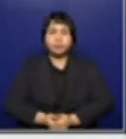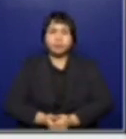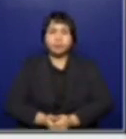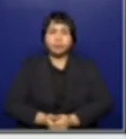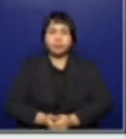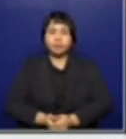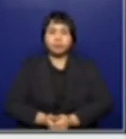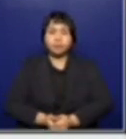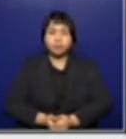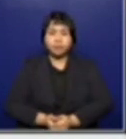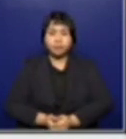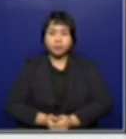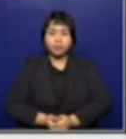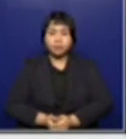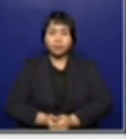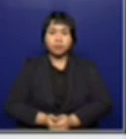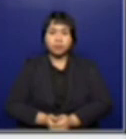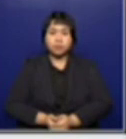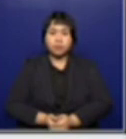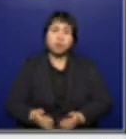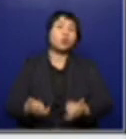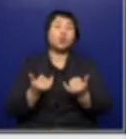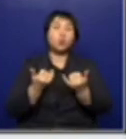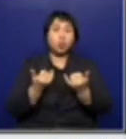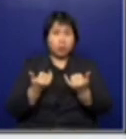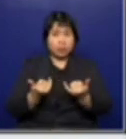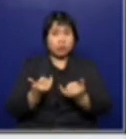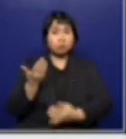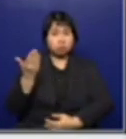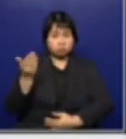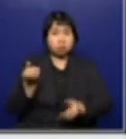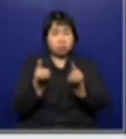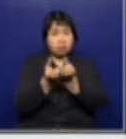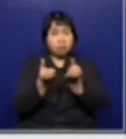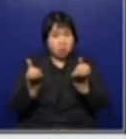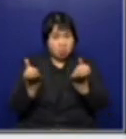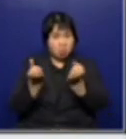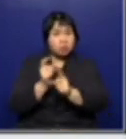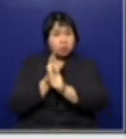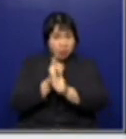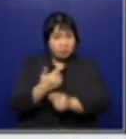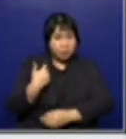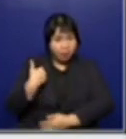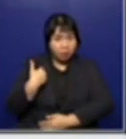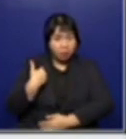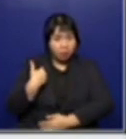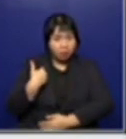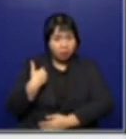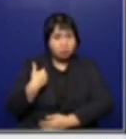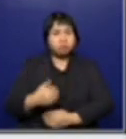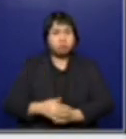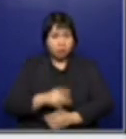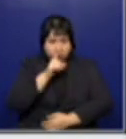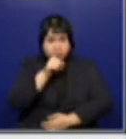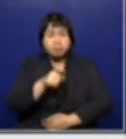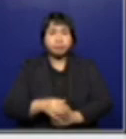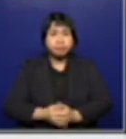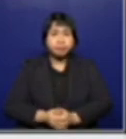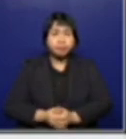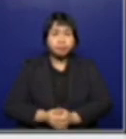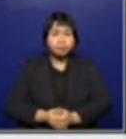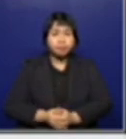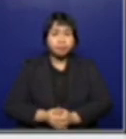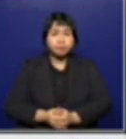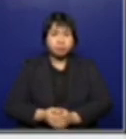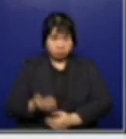วันนี้ท่านได้ทำตามรัฐธรรมนูญหรือไม่ผมถามท่านเลยครับท่